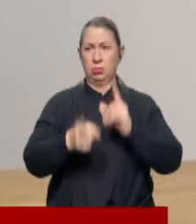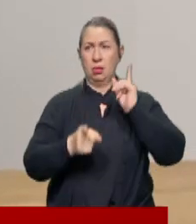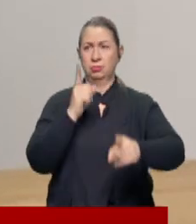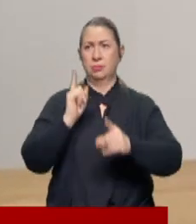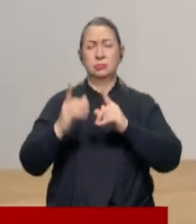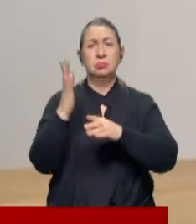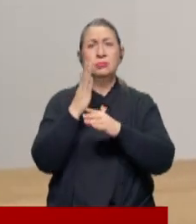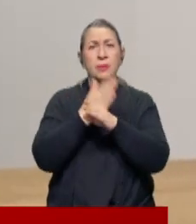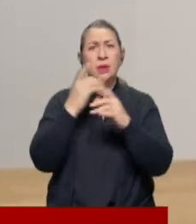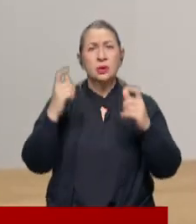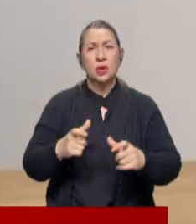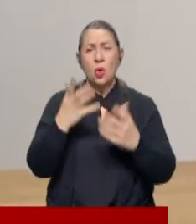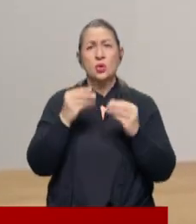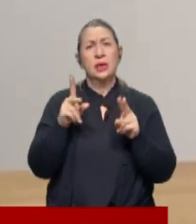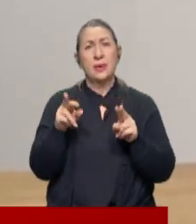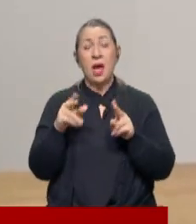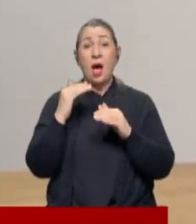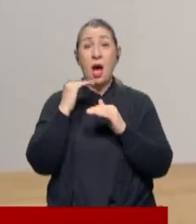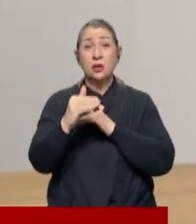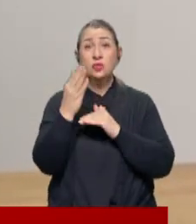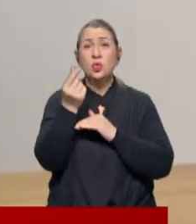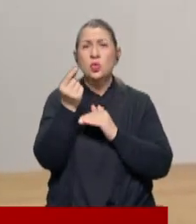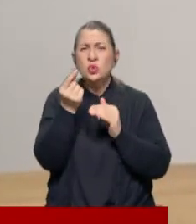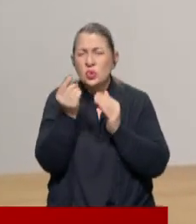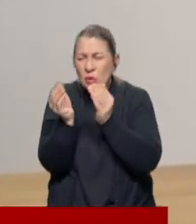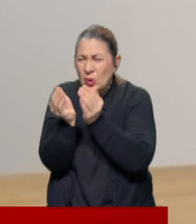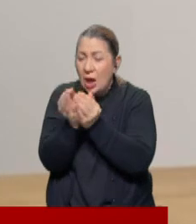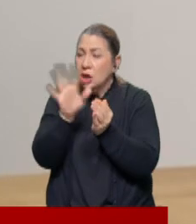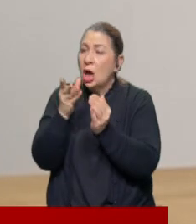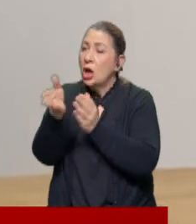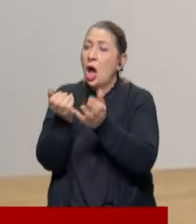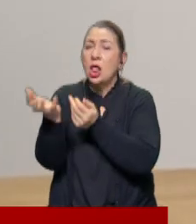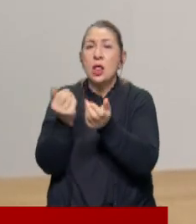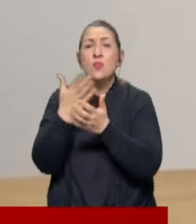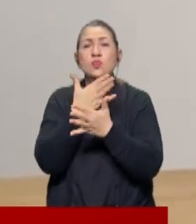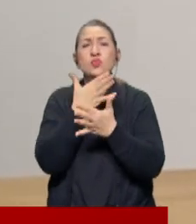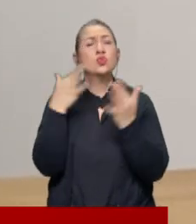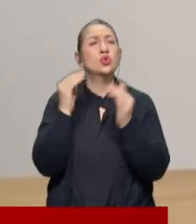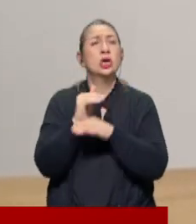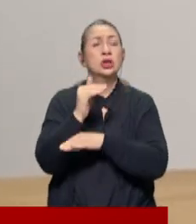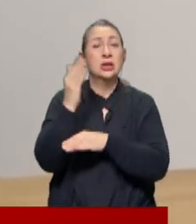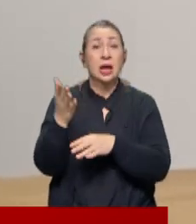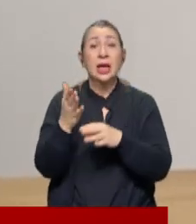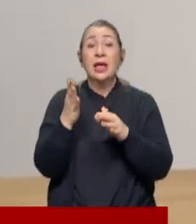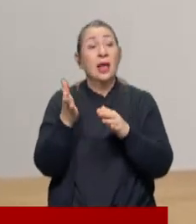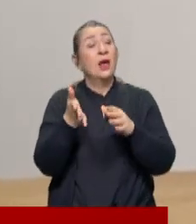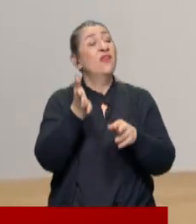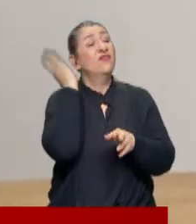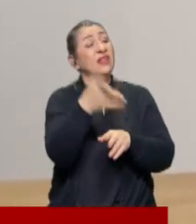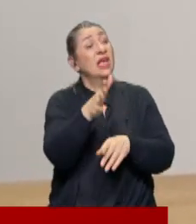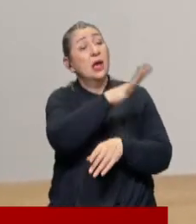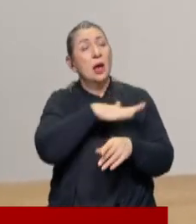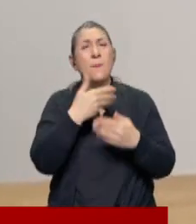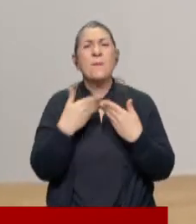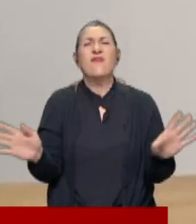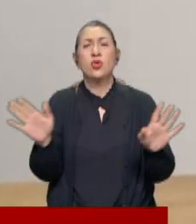ülkelerde, totaliter rejimlerde olduğu gibi halkın çok küçük bir kısmının her şeye ulaştığı, mutlu mesut yaşadığı, geri kalanının ise perişan